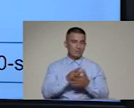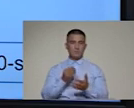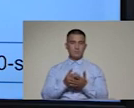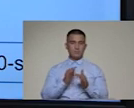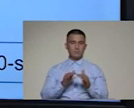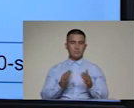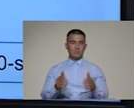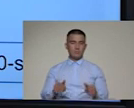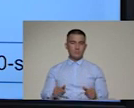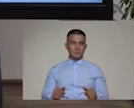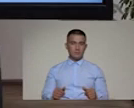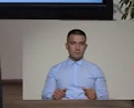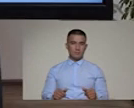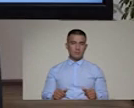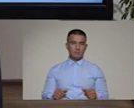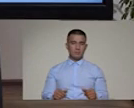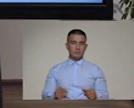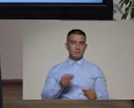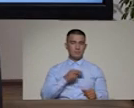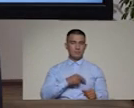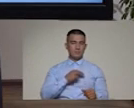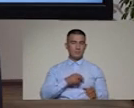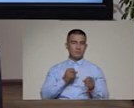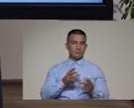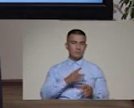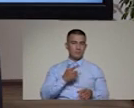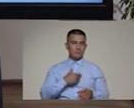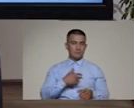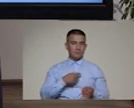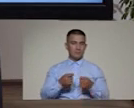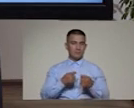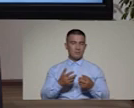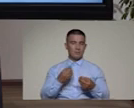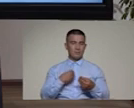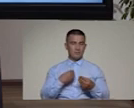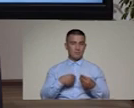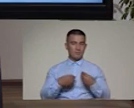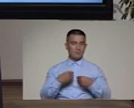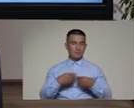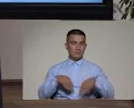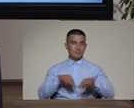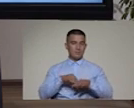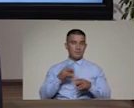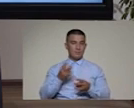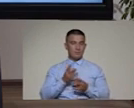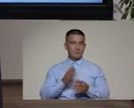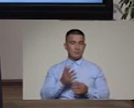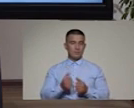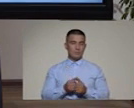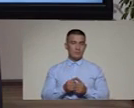bajaramiz. Aziz o'quvchilar, mehnat xavfsizligi qoidasiga rioya qilgan holatda xalat kiyib olishimiz kerak bo'ladi.